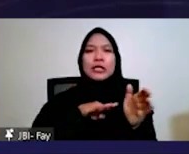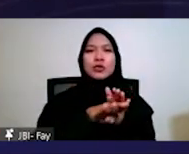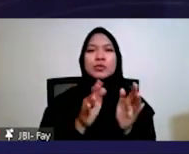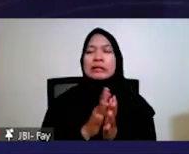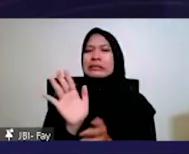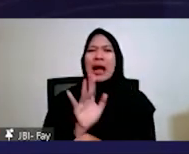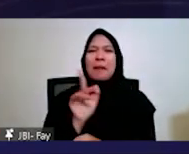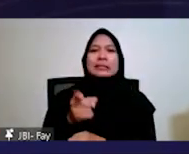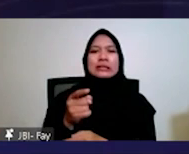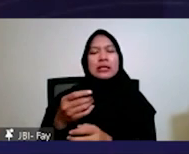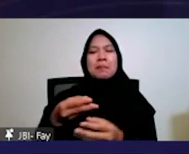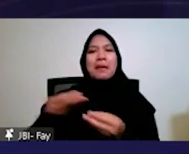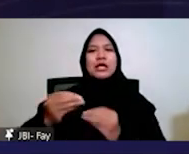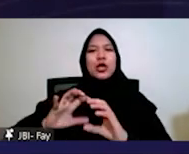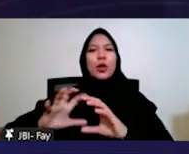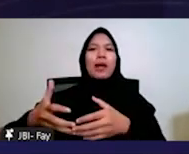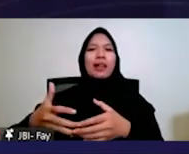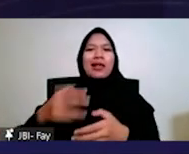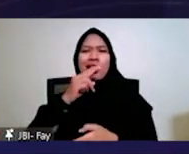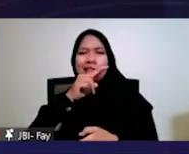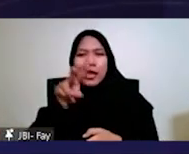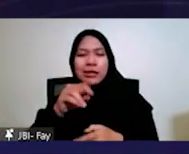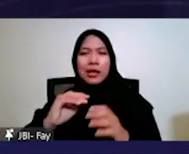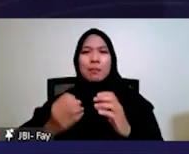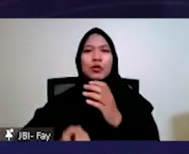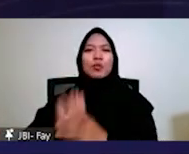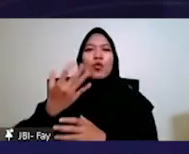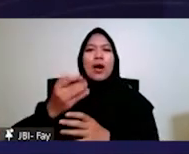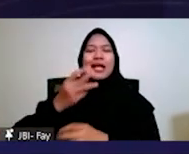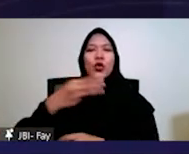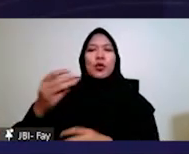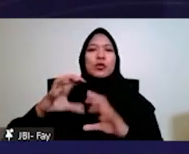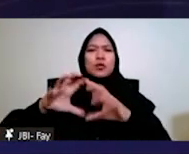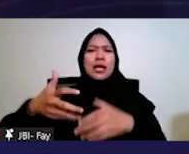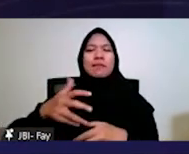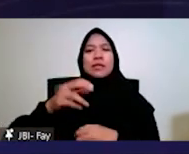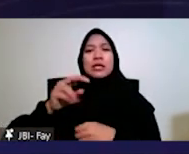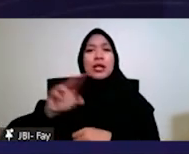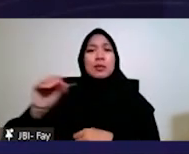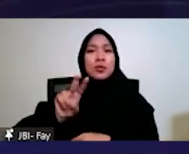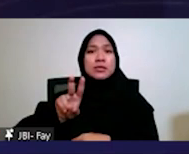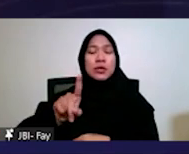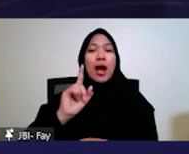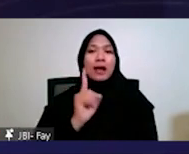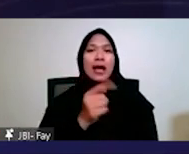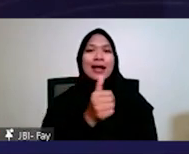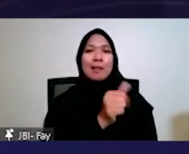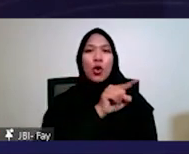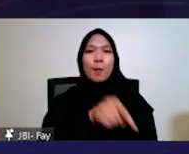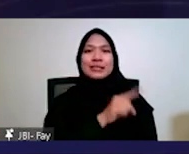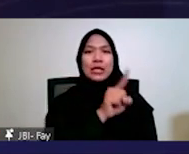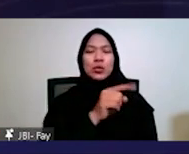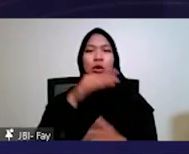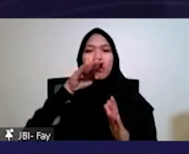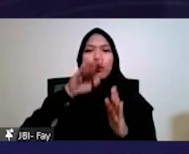keuangan Global lihat pertumbuhan ekonomi dunia yang tahun 22160 satu langsung turun menjadi